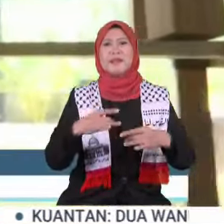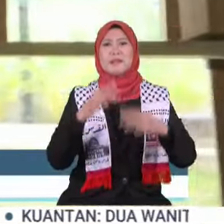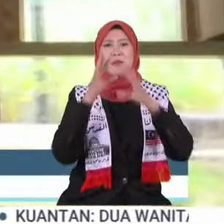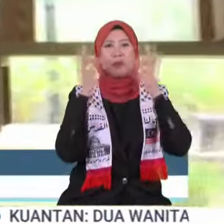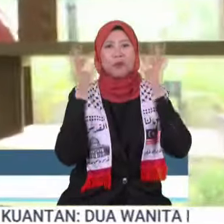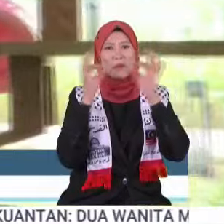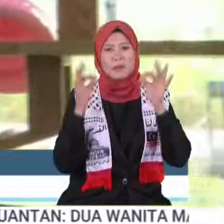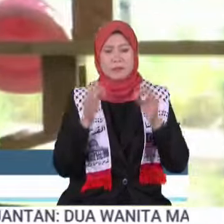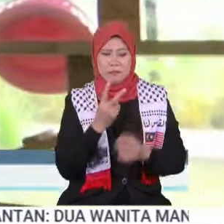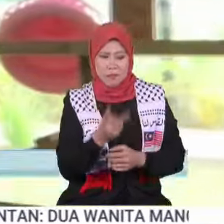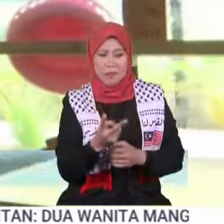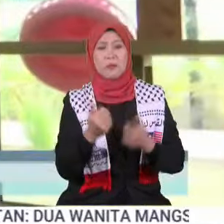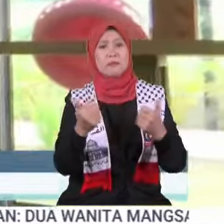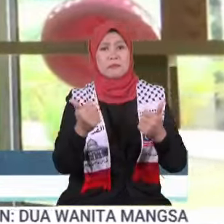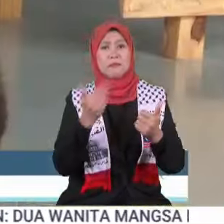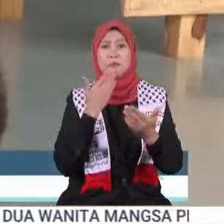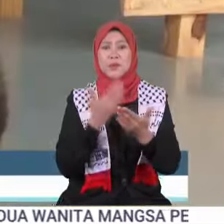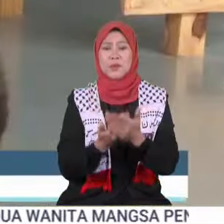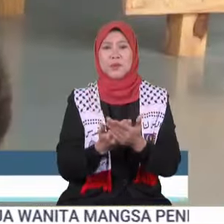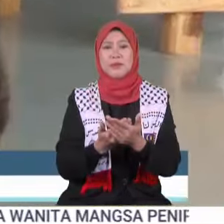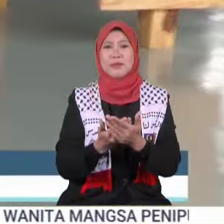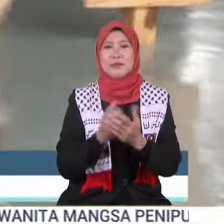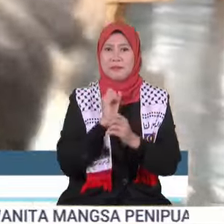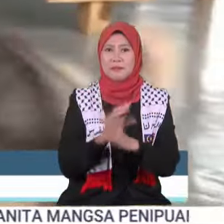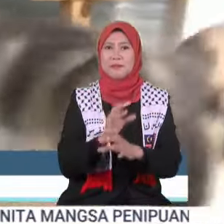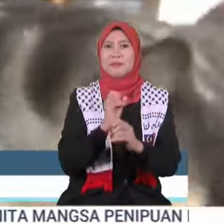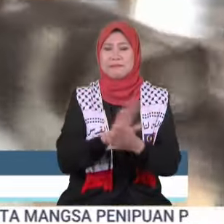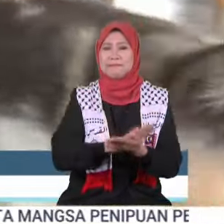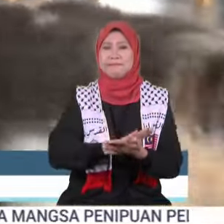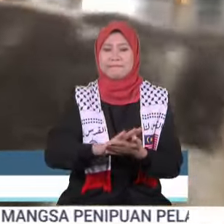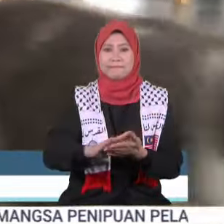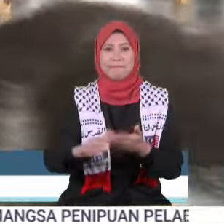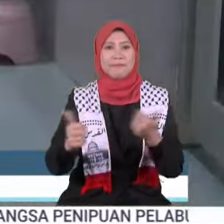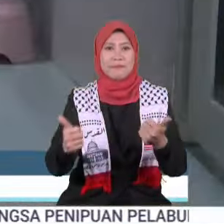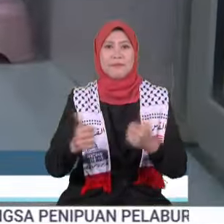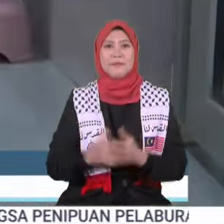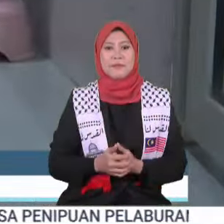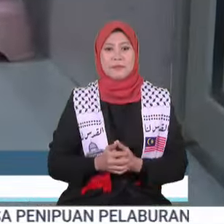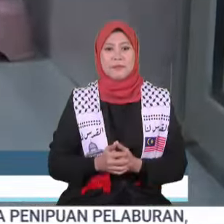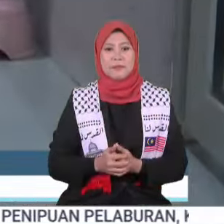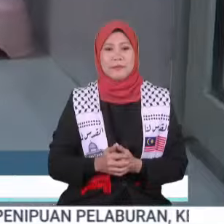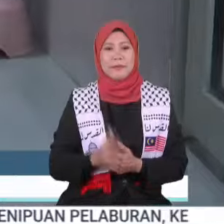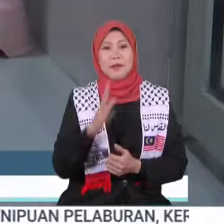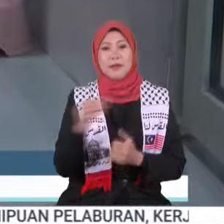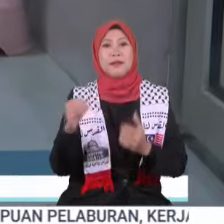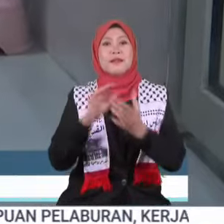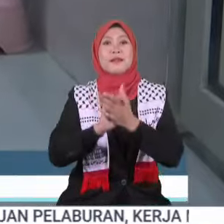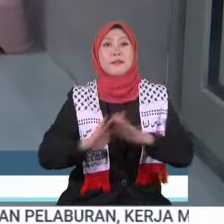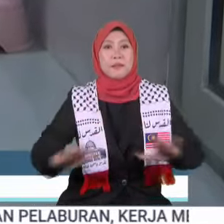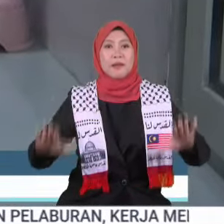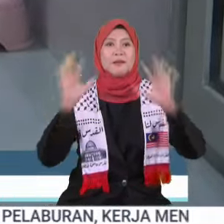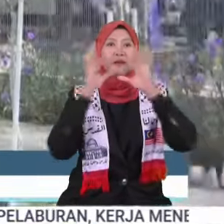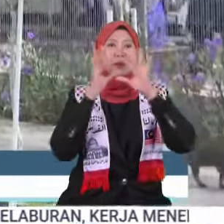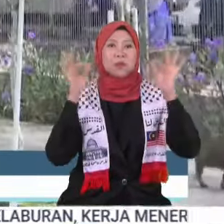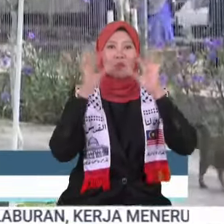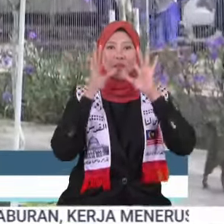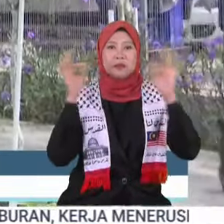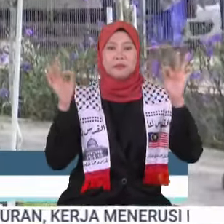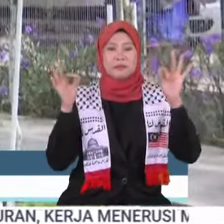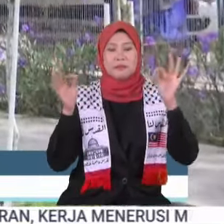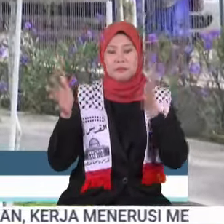satu usaha yang sangat baik. Usaha murni di samping kita nak selamatkan kucing-kucing jalanan